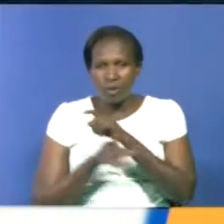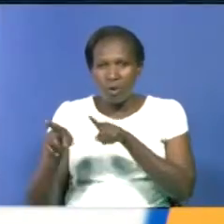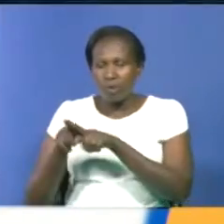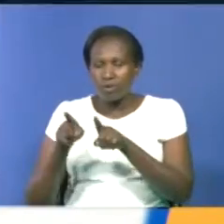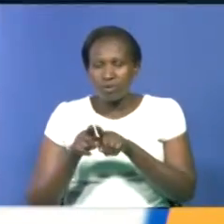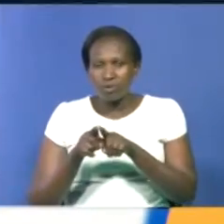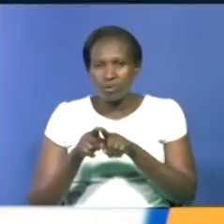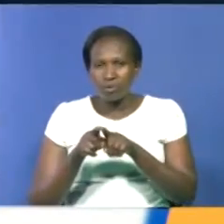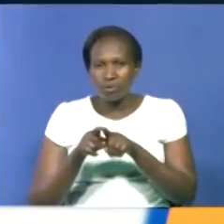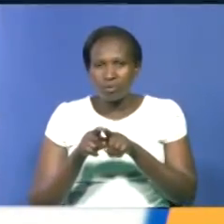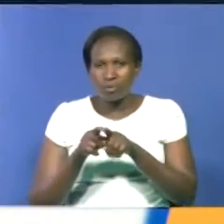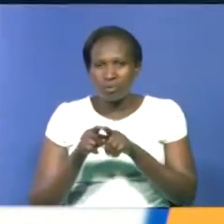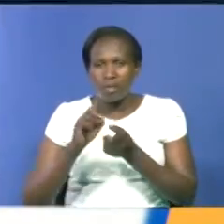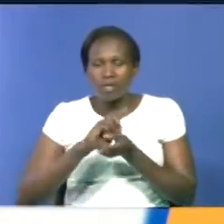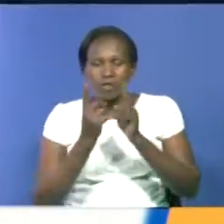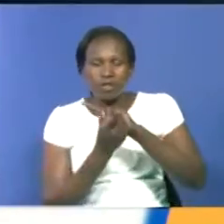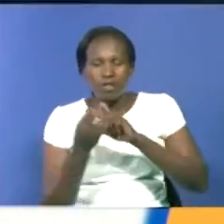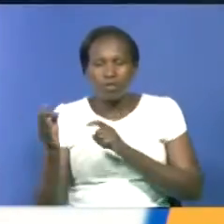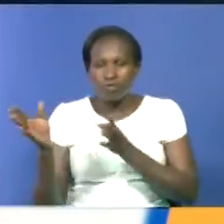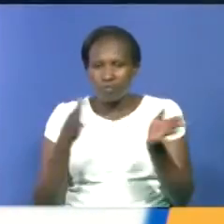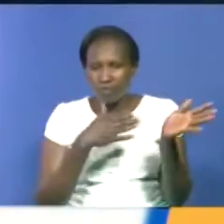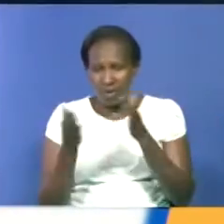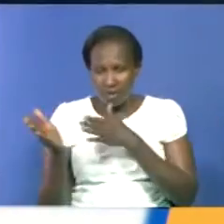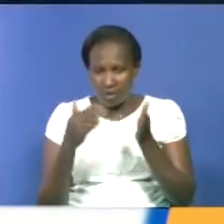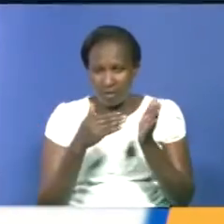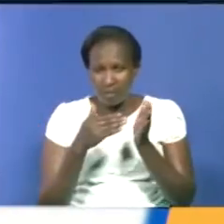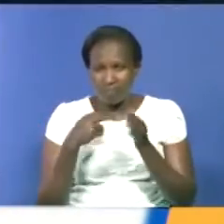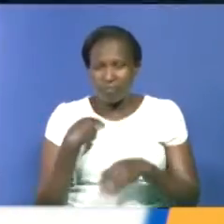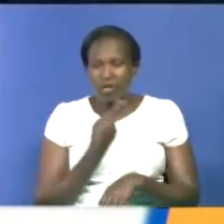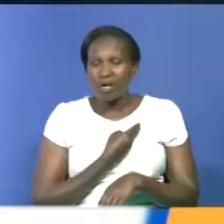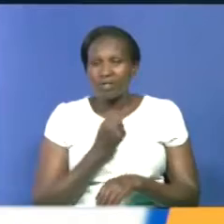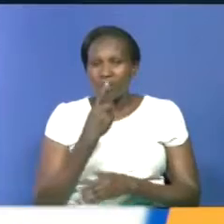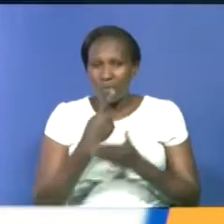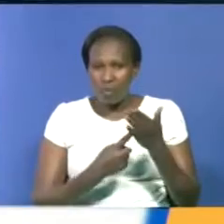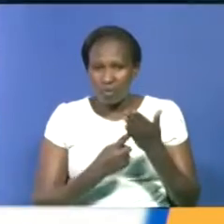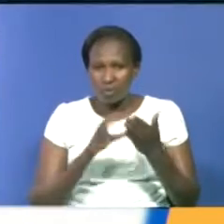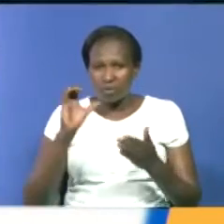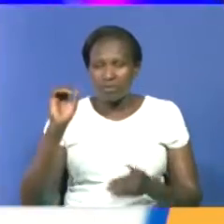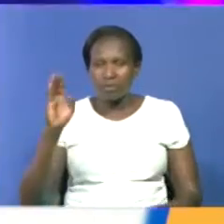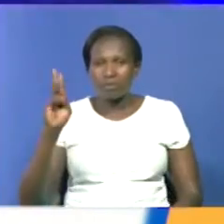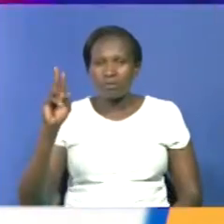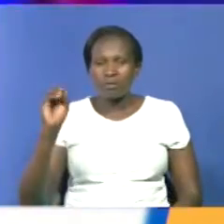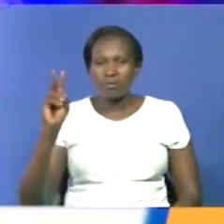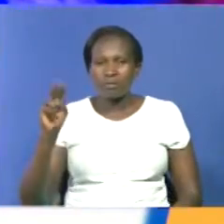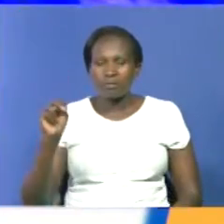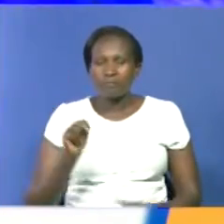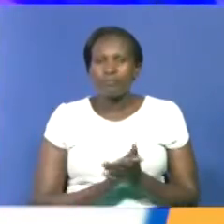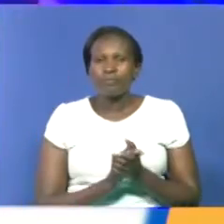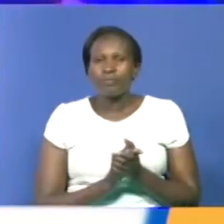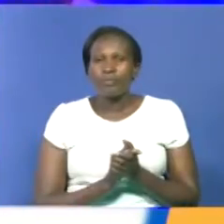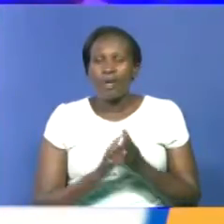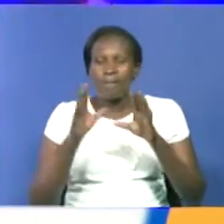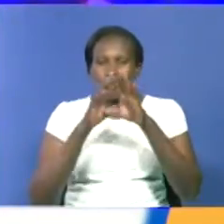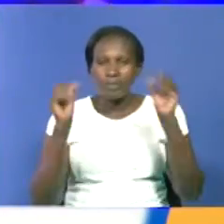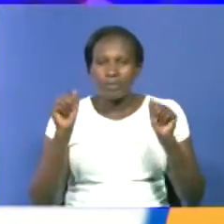impacts of climate change as our carbon reservoirs. Mwenzake Rais wa Uganda